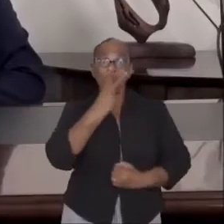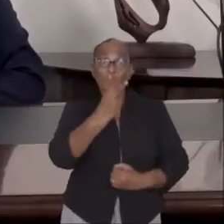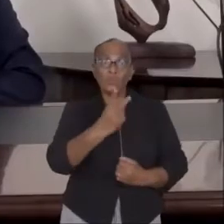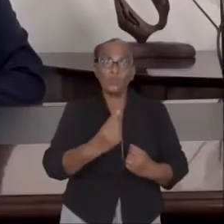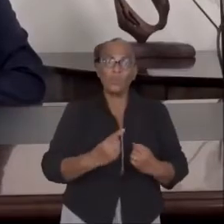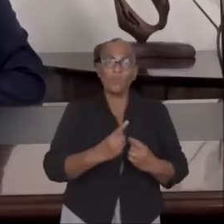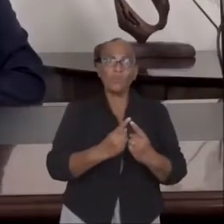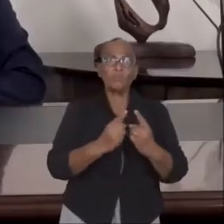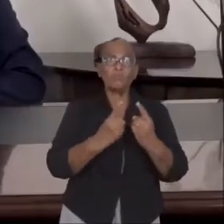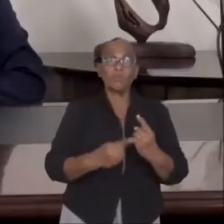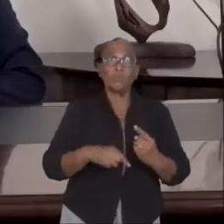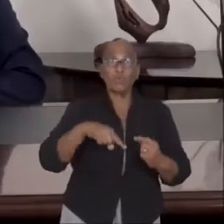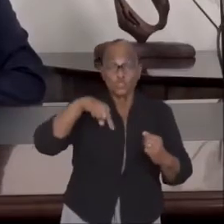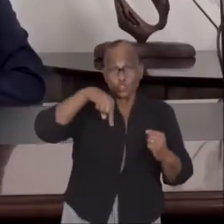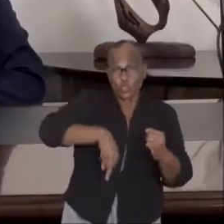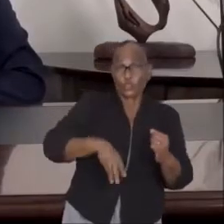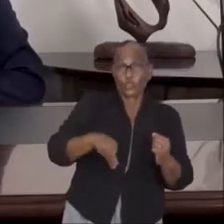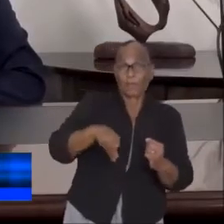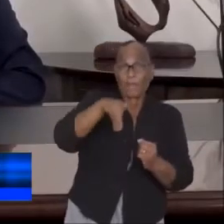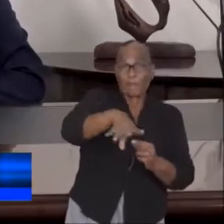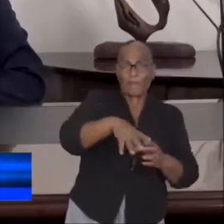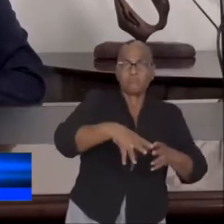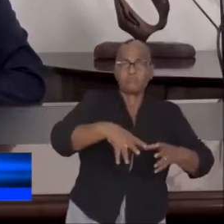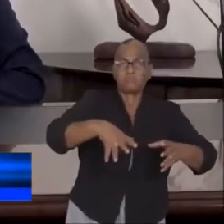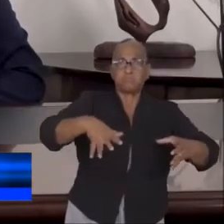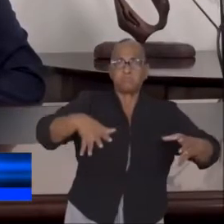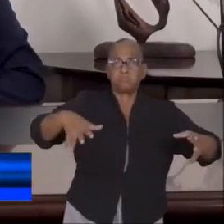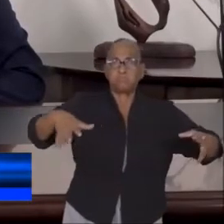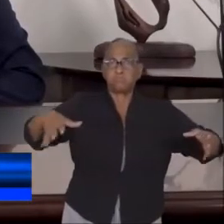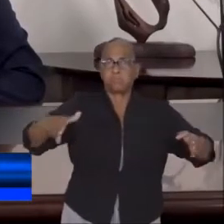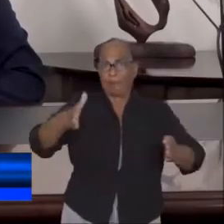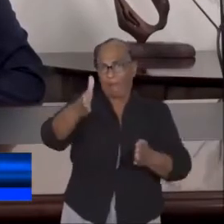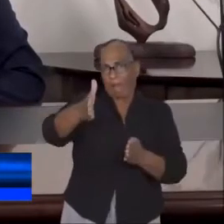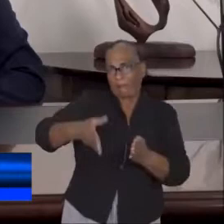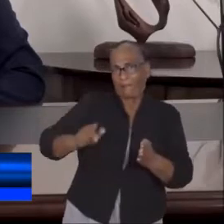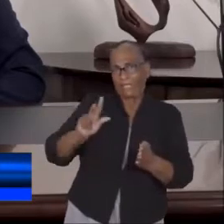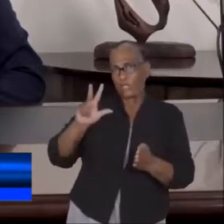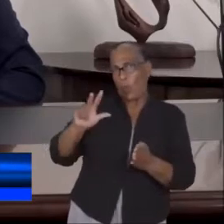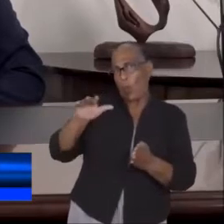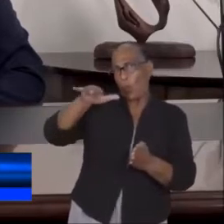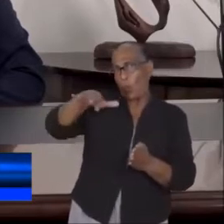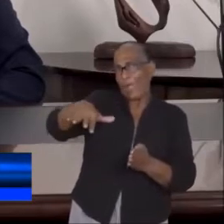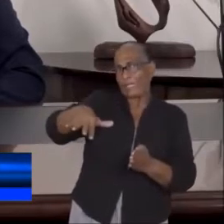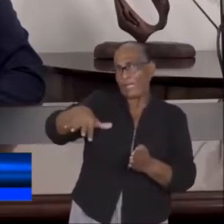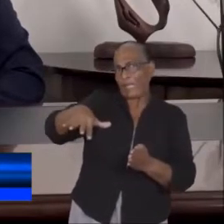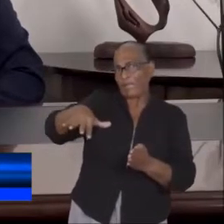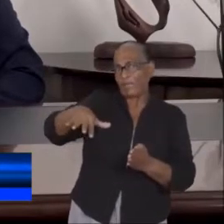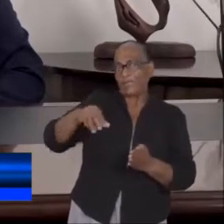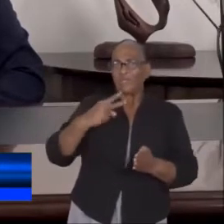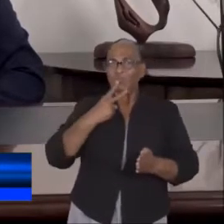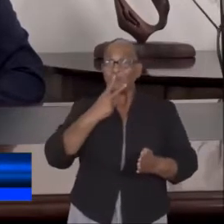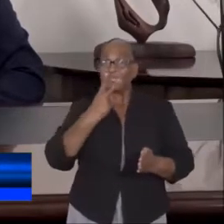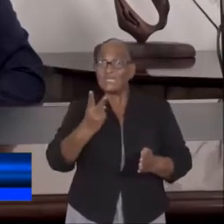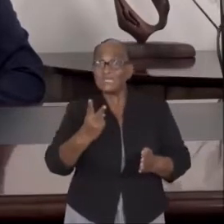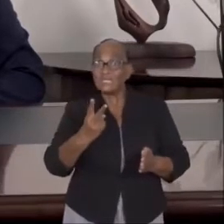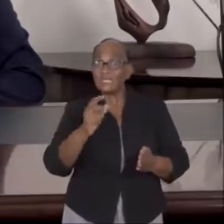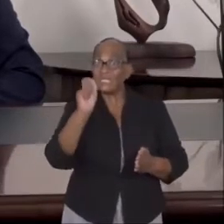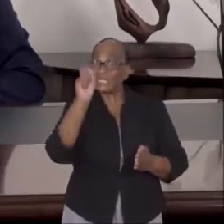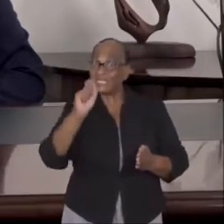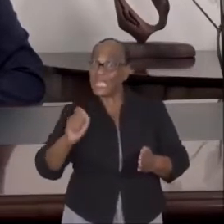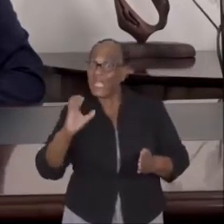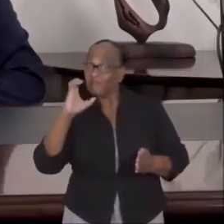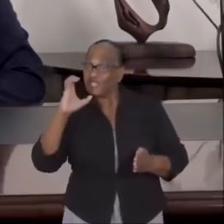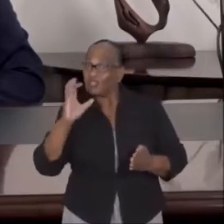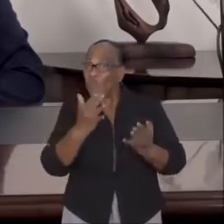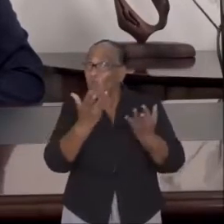een uitgroei naar het zuiden van Paramaribo, grenzen aan Wanika. Als we de cijfers en de